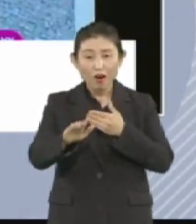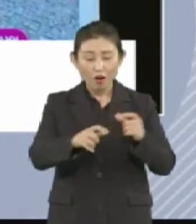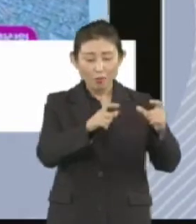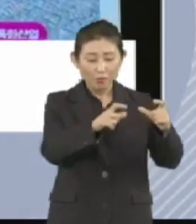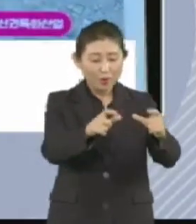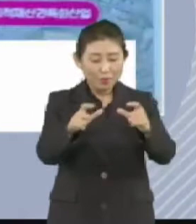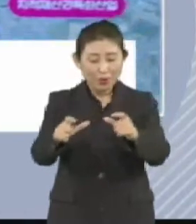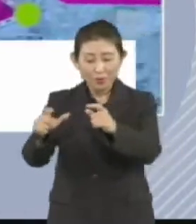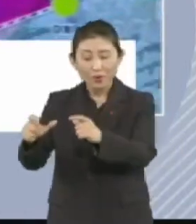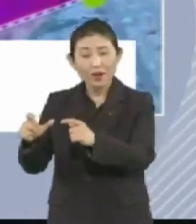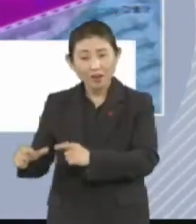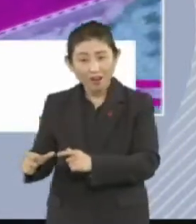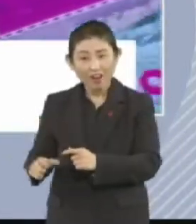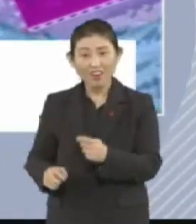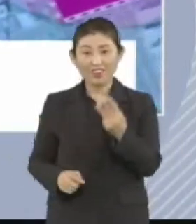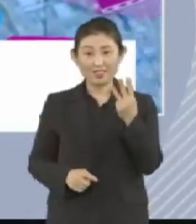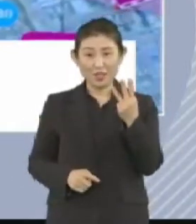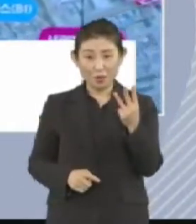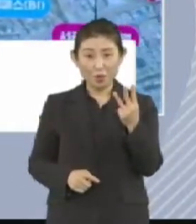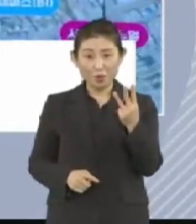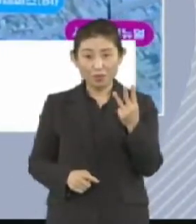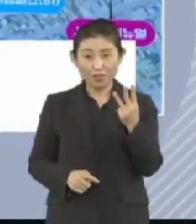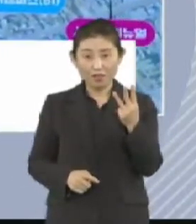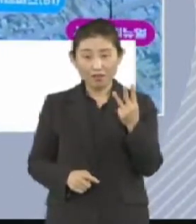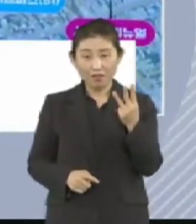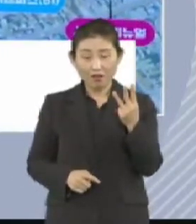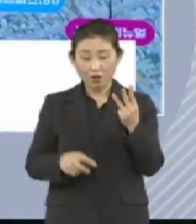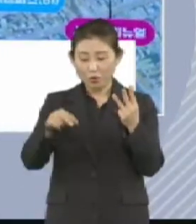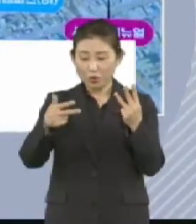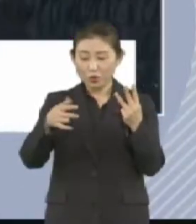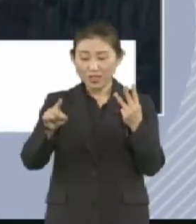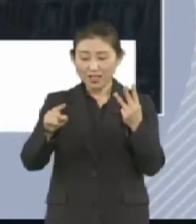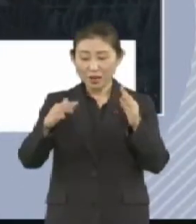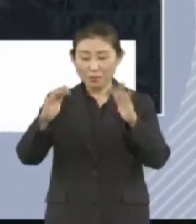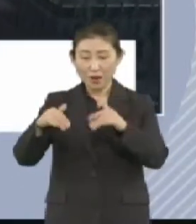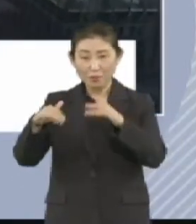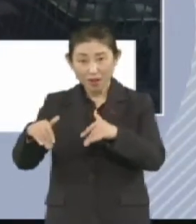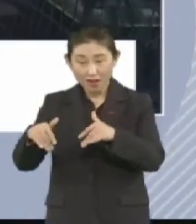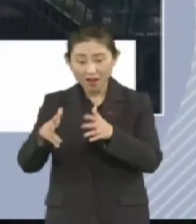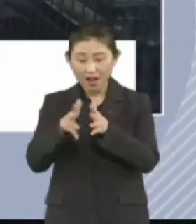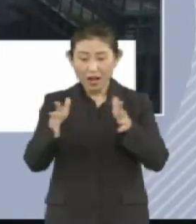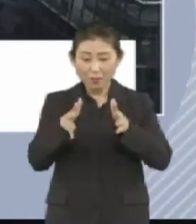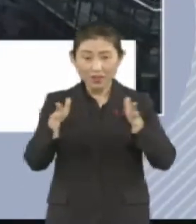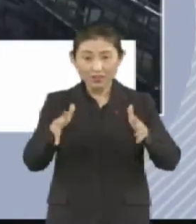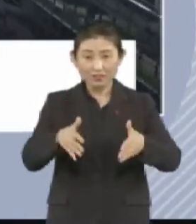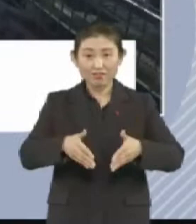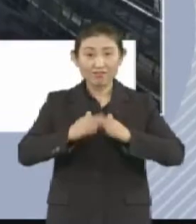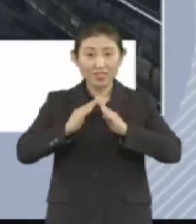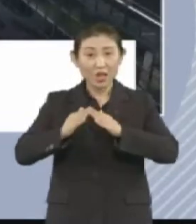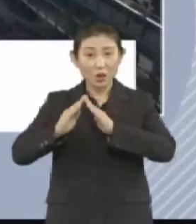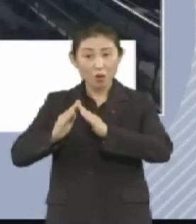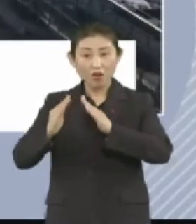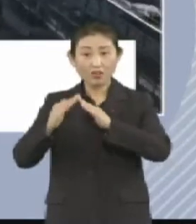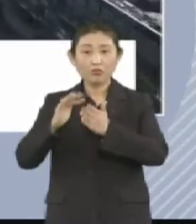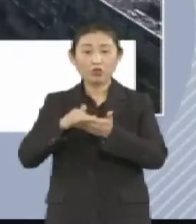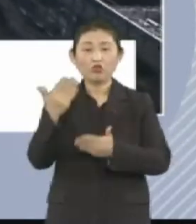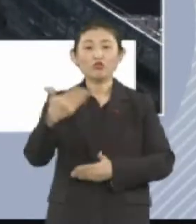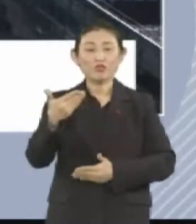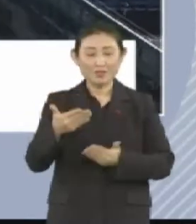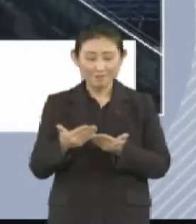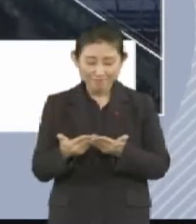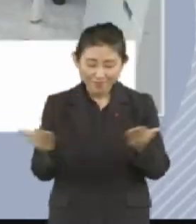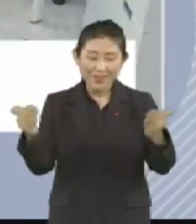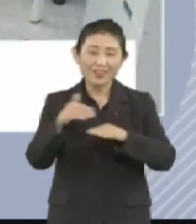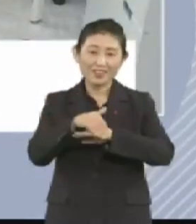그리고 3개 재개발 사업 그리고 소재구역의 주거환경 개선 사업으로 주택도 9천 가구가